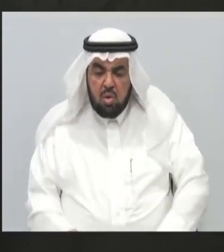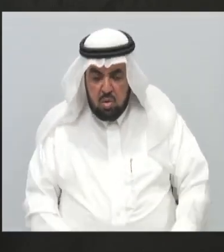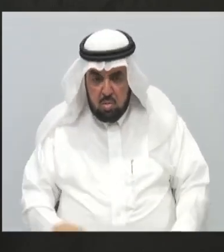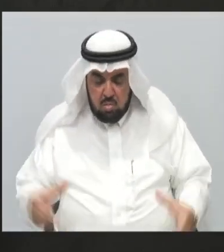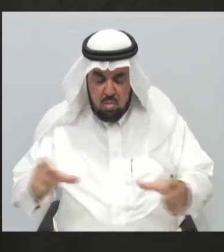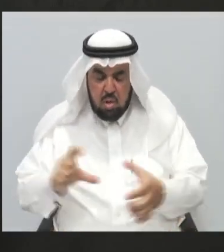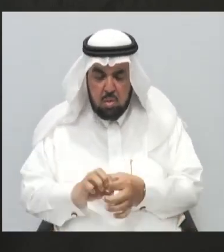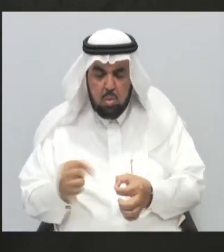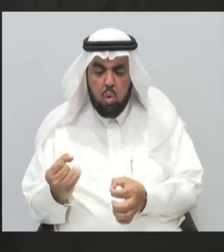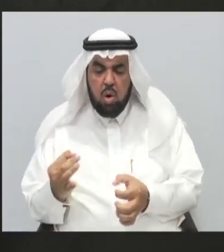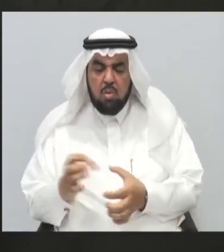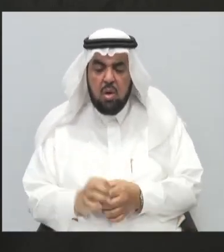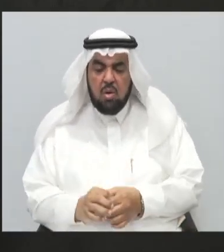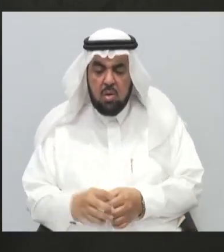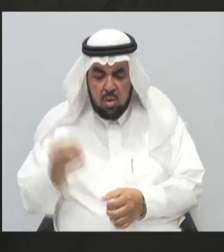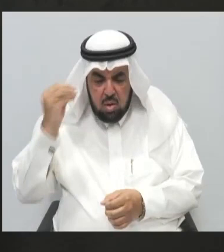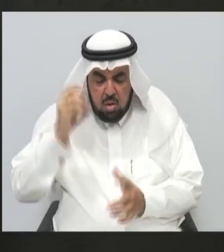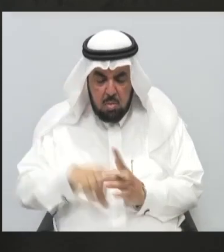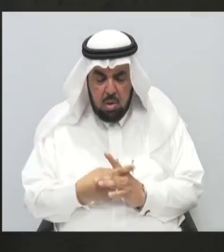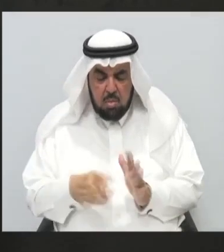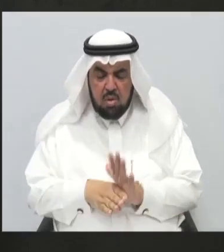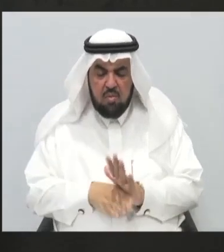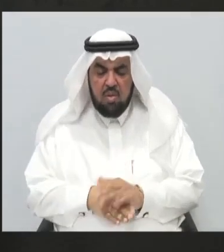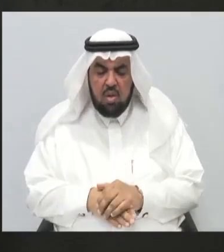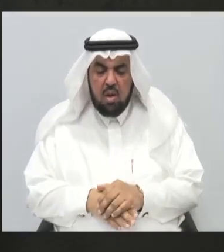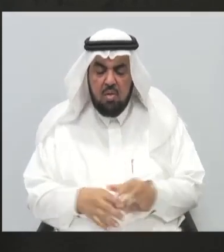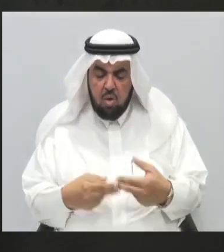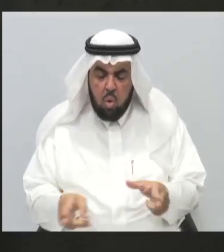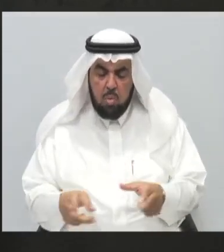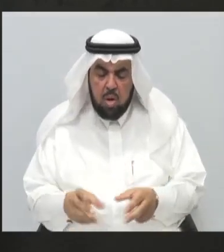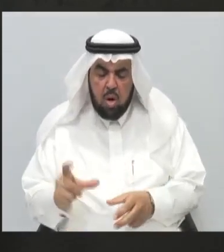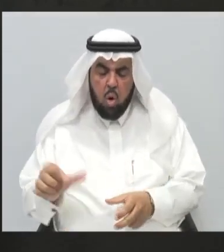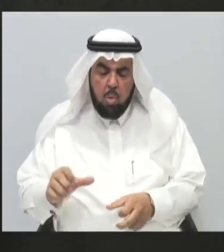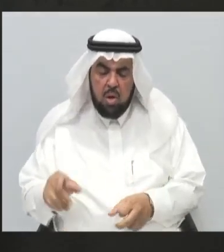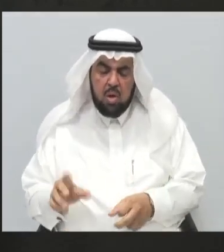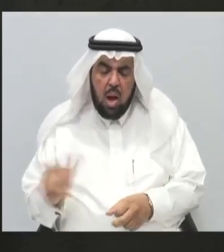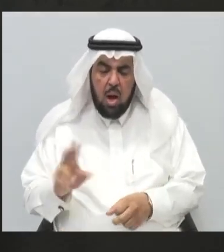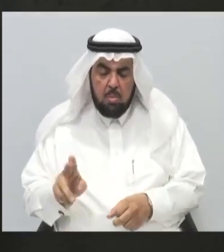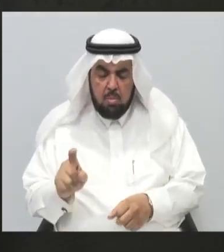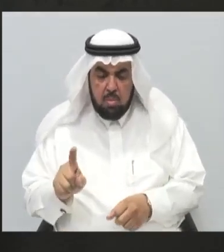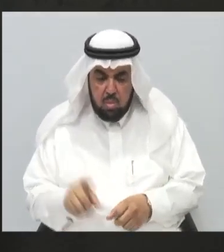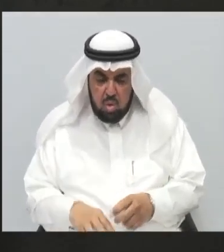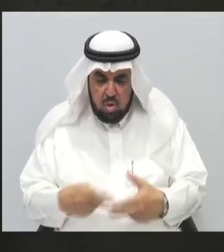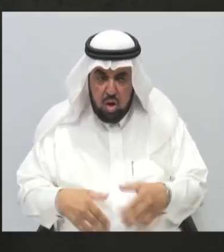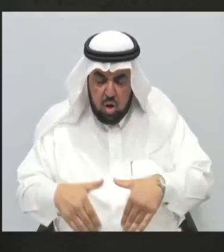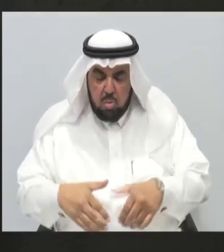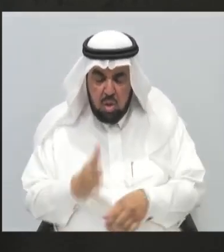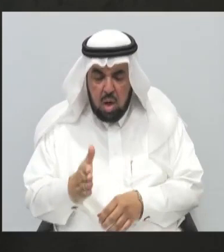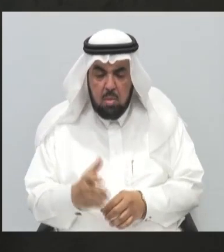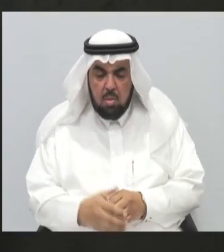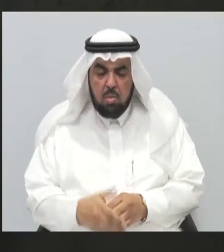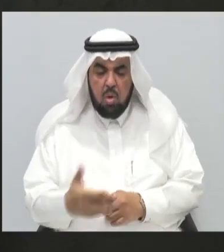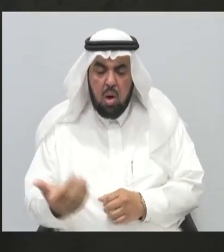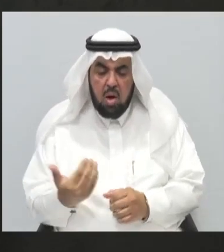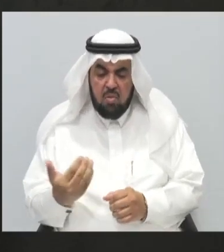مع كلمه المرور وتعرفنا على البرمجه في الاوبن روبرت وكيف نقوم بتحريك الروبوت للامام